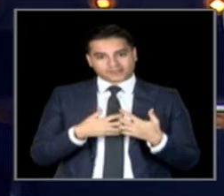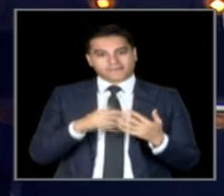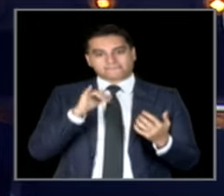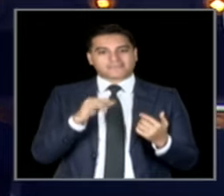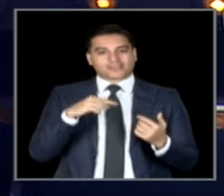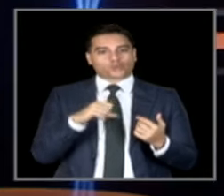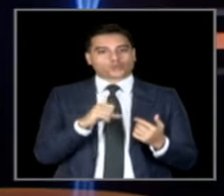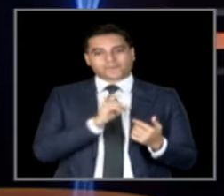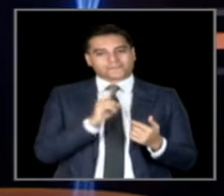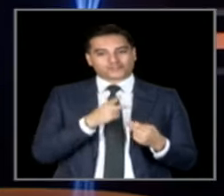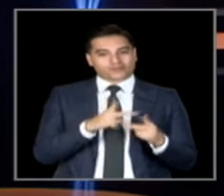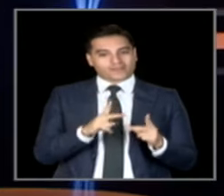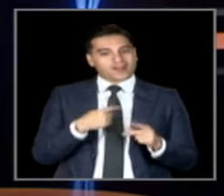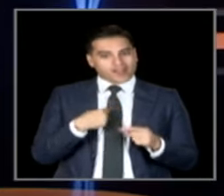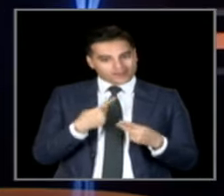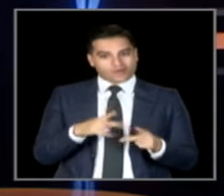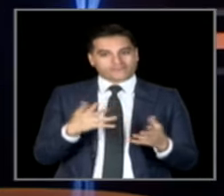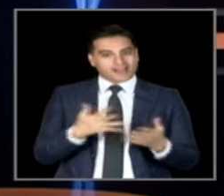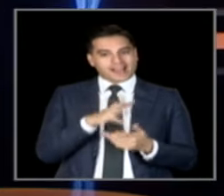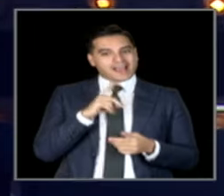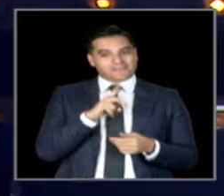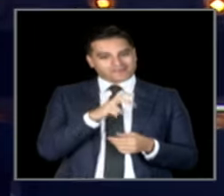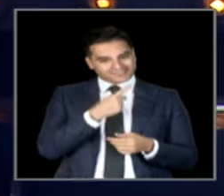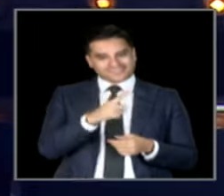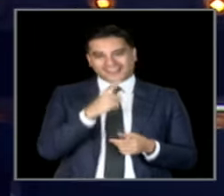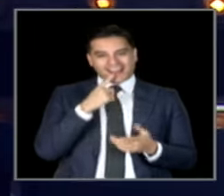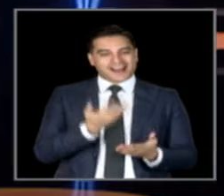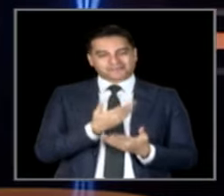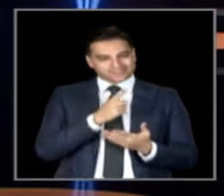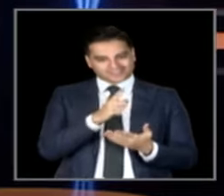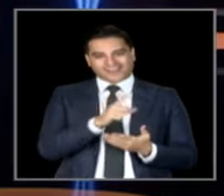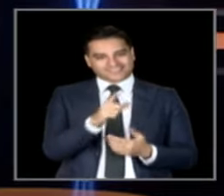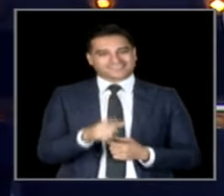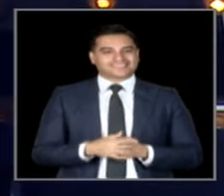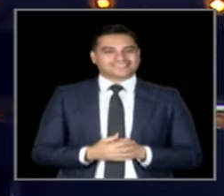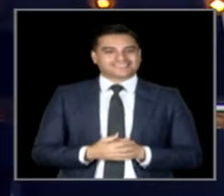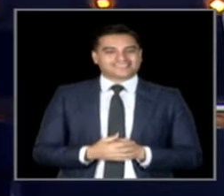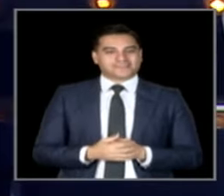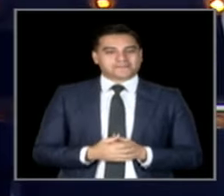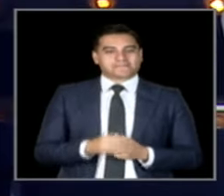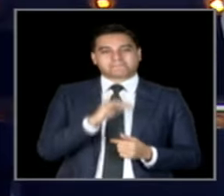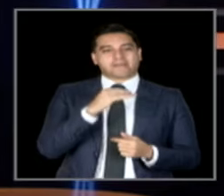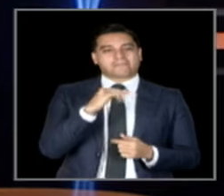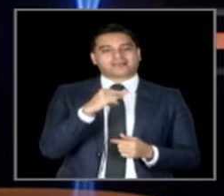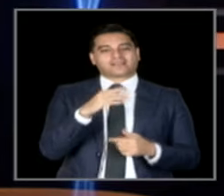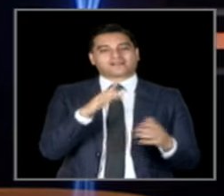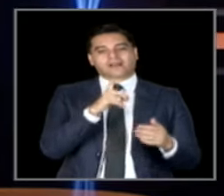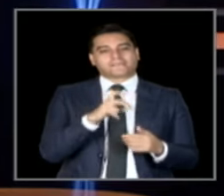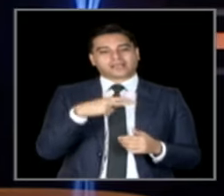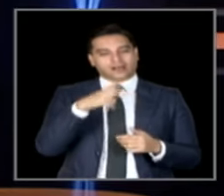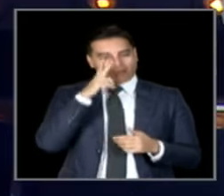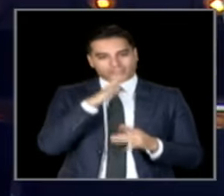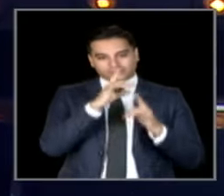مش موافق على الكلام ده. لا خالص موافق، طيب اي حاجة تقولها هبة صح. يا سلام. محمد ربيع اخبارك ايه؟ الحمد